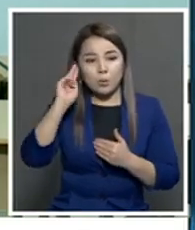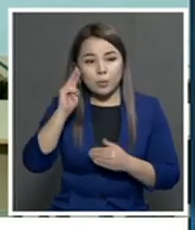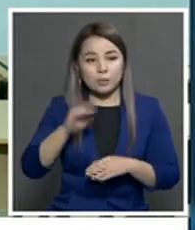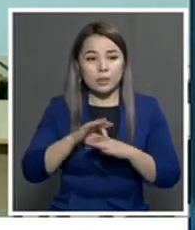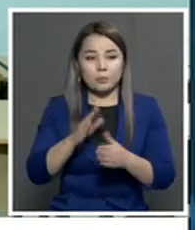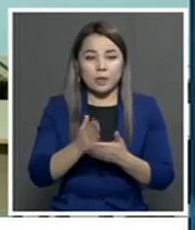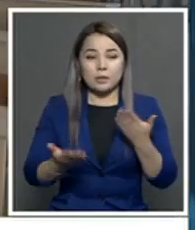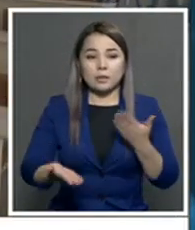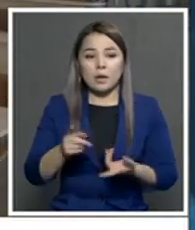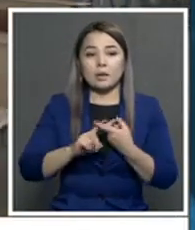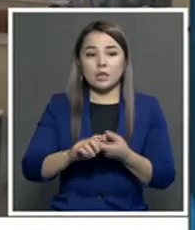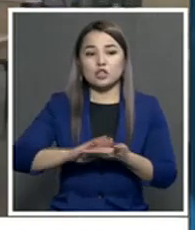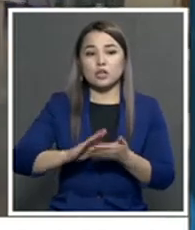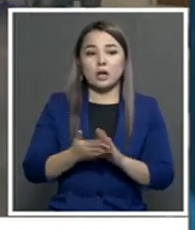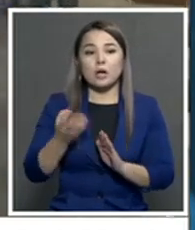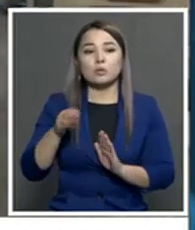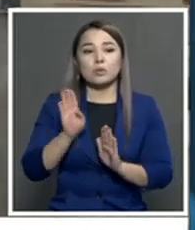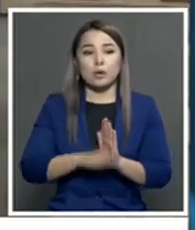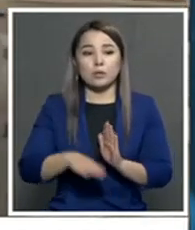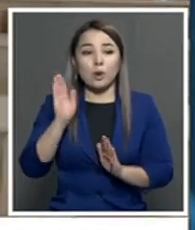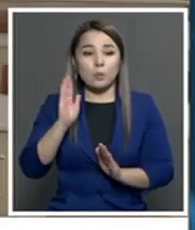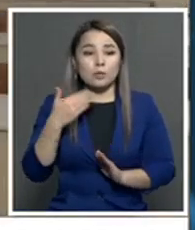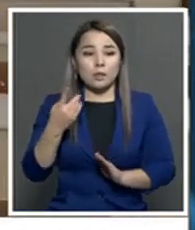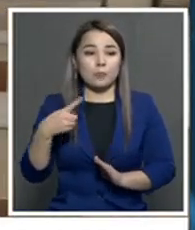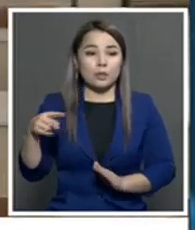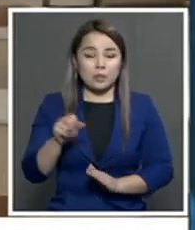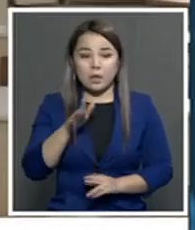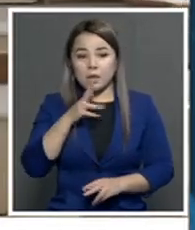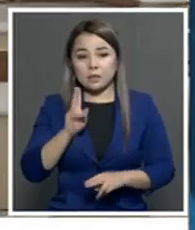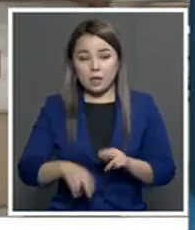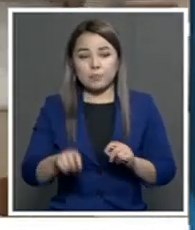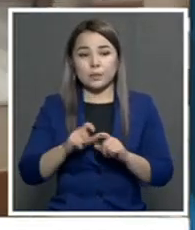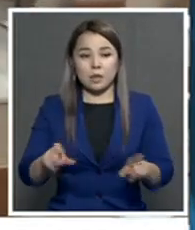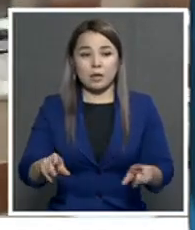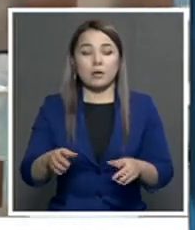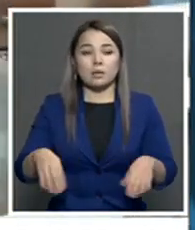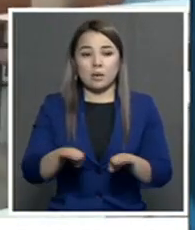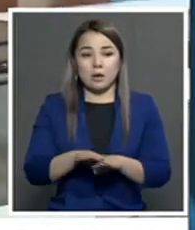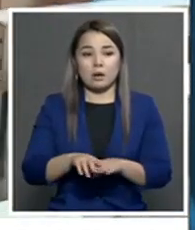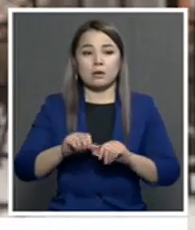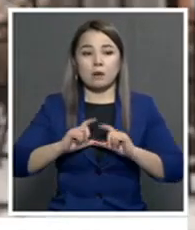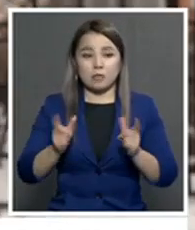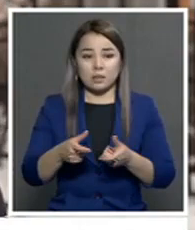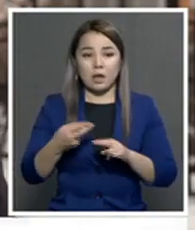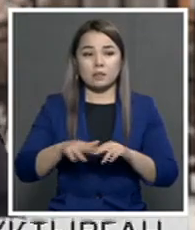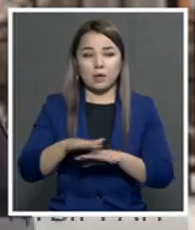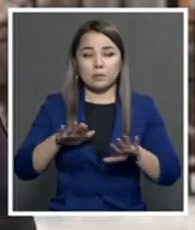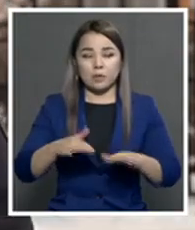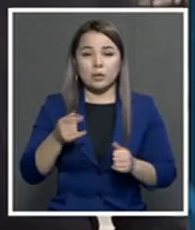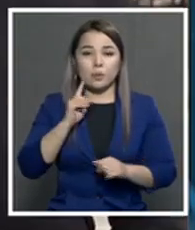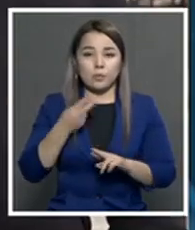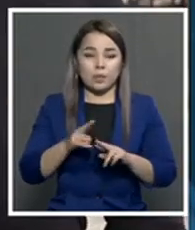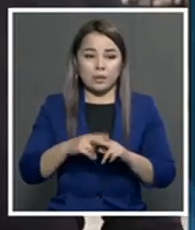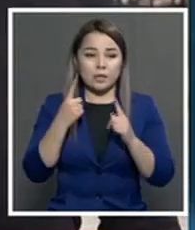Егер эпидемиолог жағдай ушығатын болса, онда бір аптадан кейін мектеп карантинге жабылуы мүмкін. Мендегі бар ақпарат